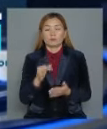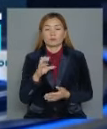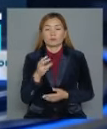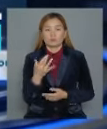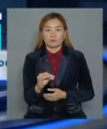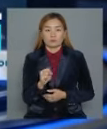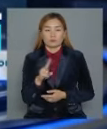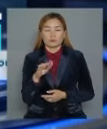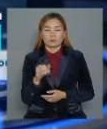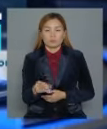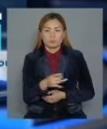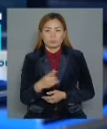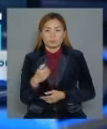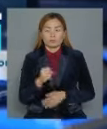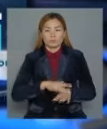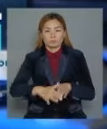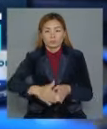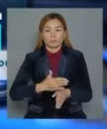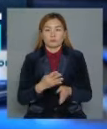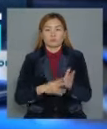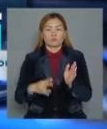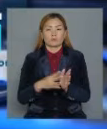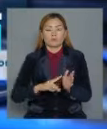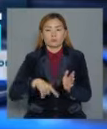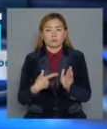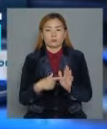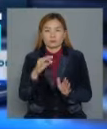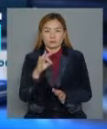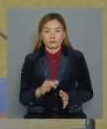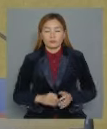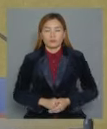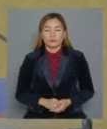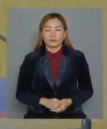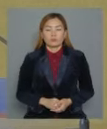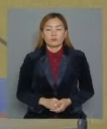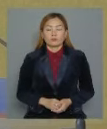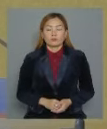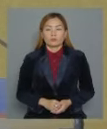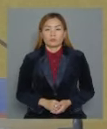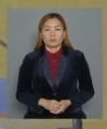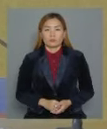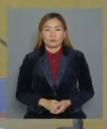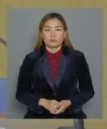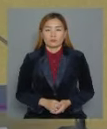мен Мақат аудандарында. Бюджет орындалса 99.7% құрайды.